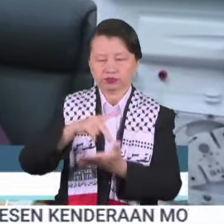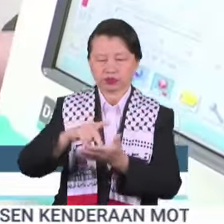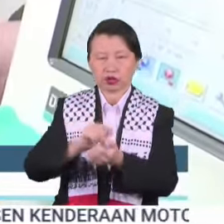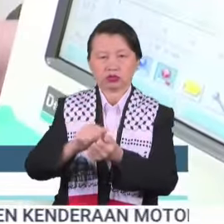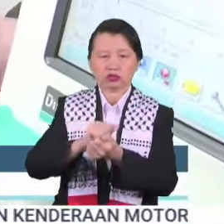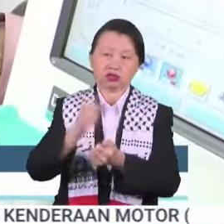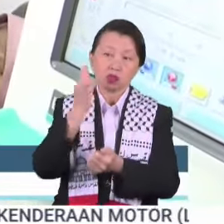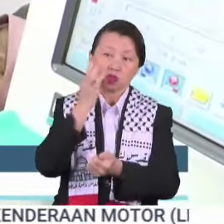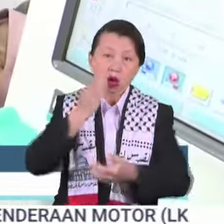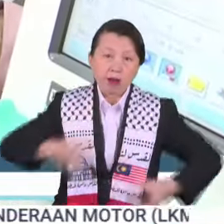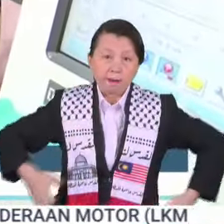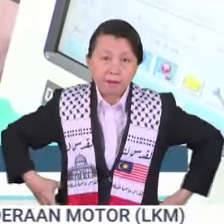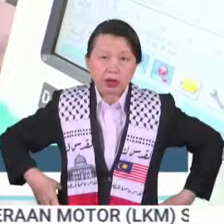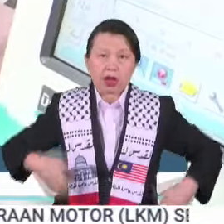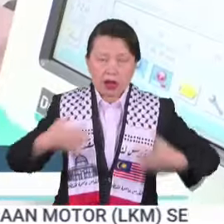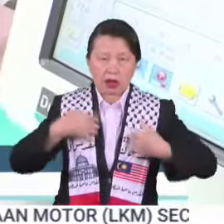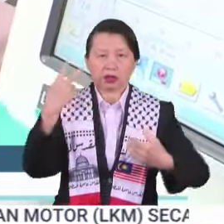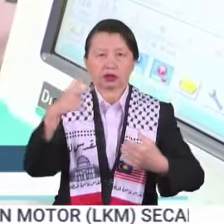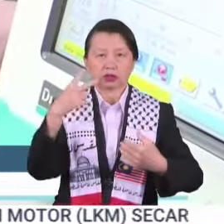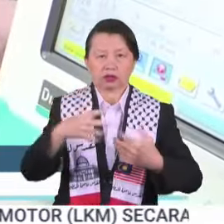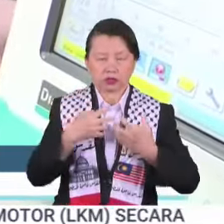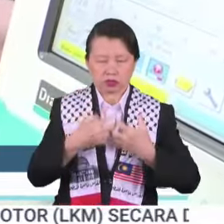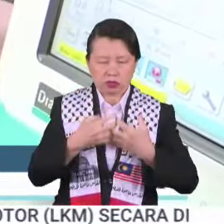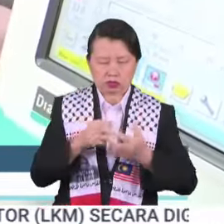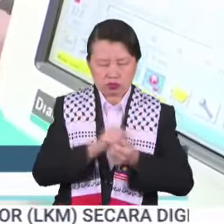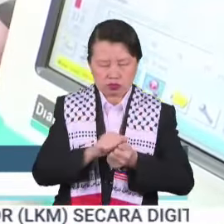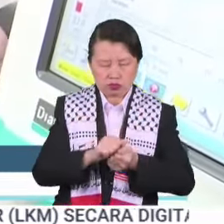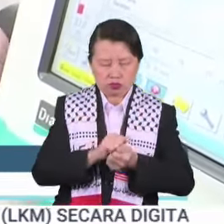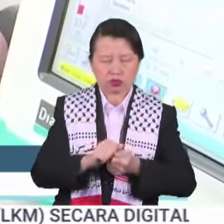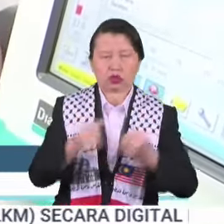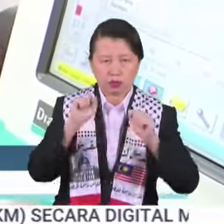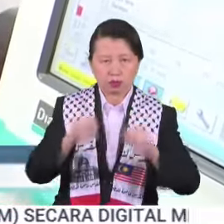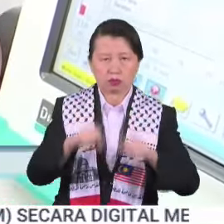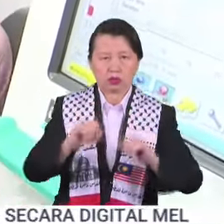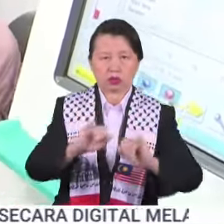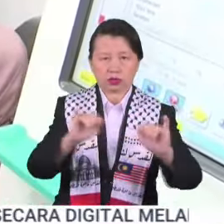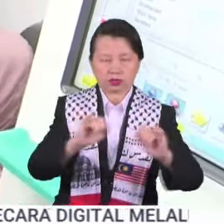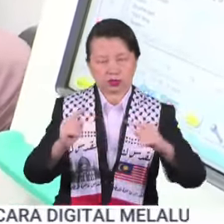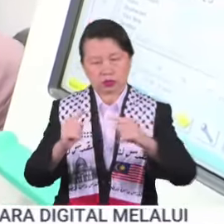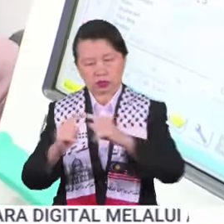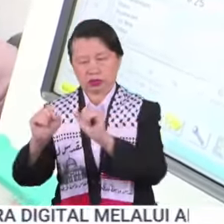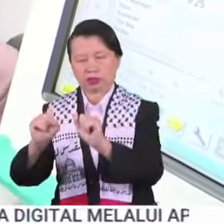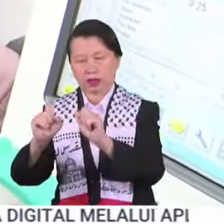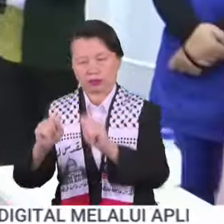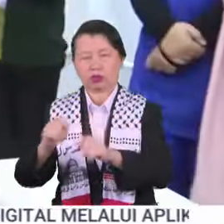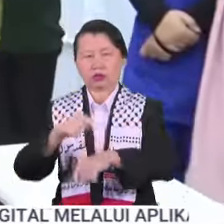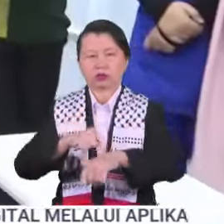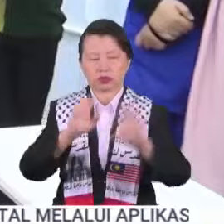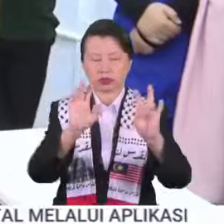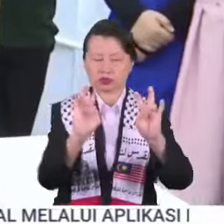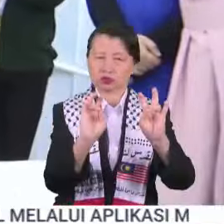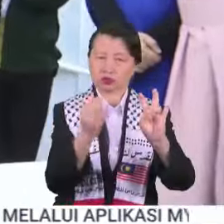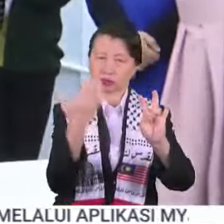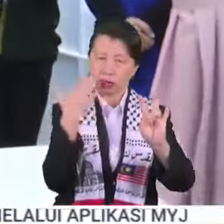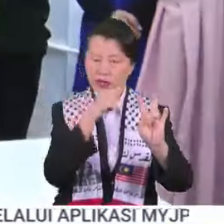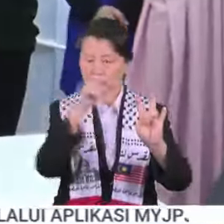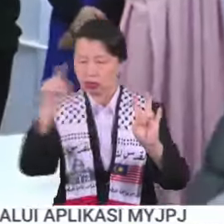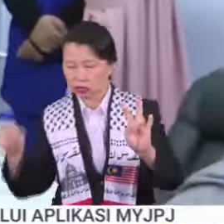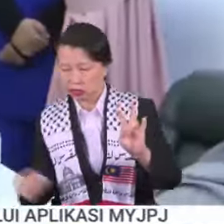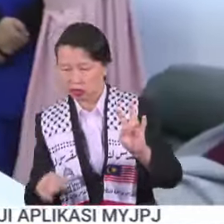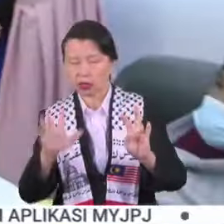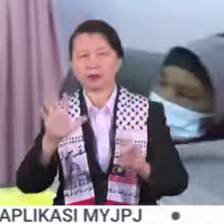hemodialisis yang dilengkapi 12 mesin dialisis itu beroperasi pada isnin hingga Sabtu dari pukul pagi hingga 5